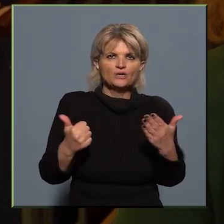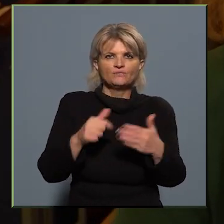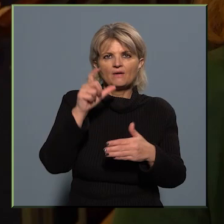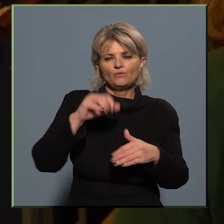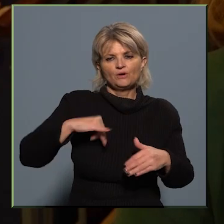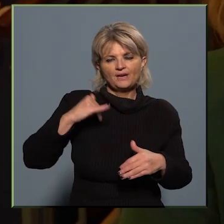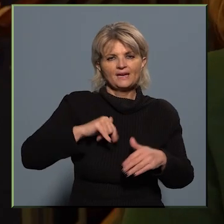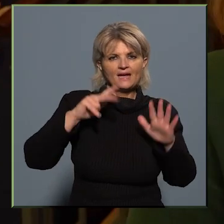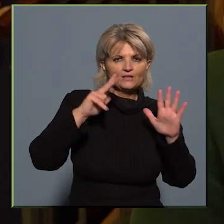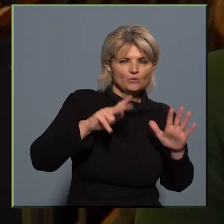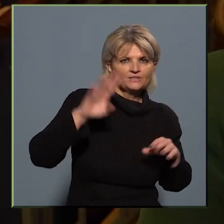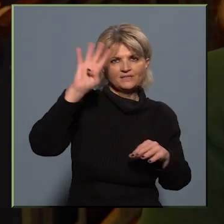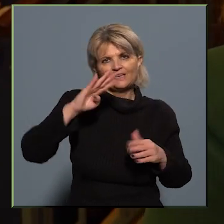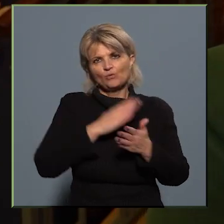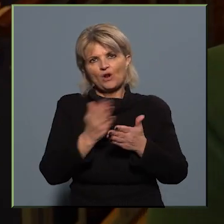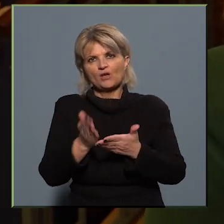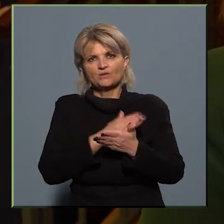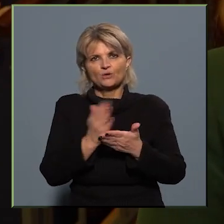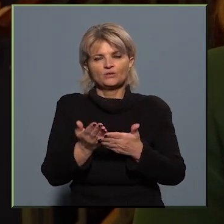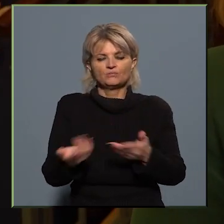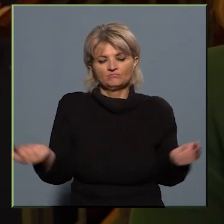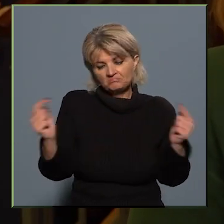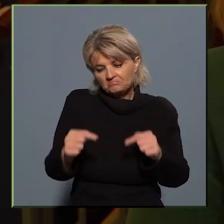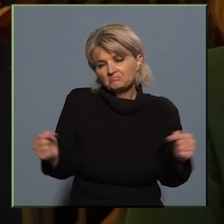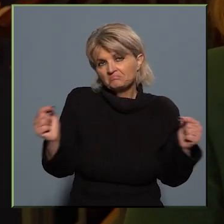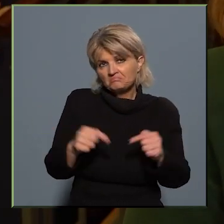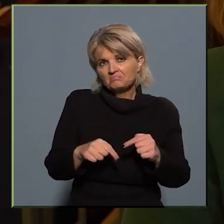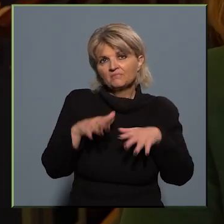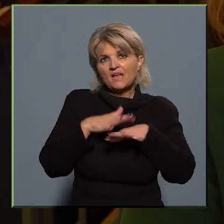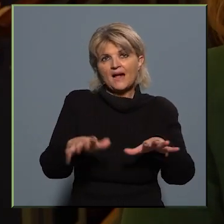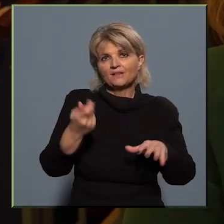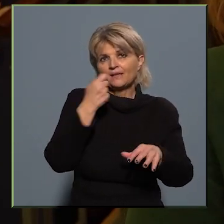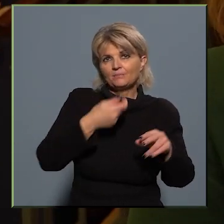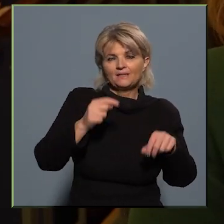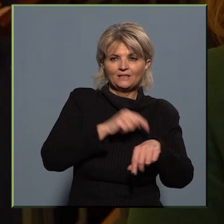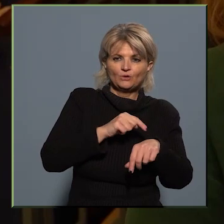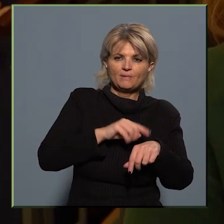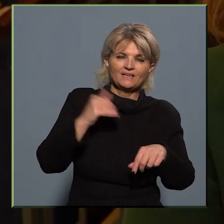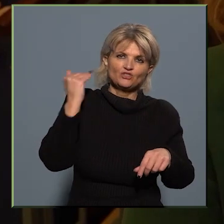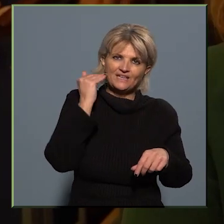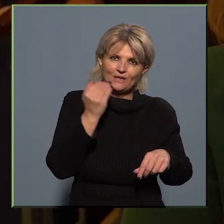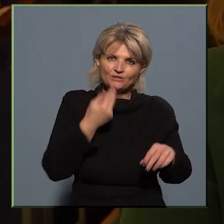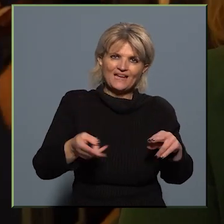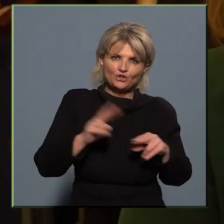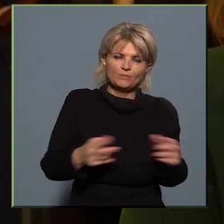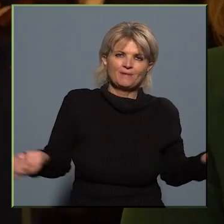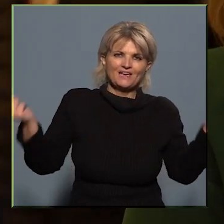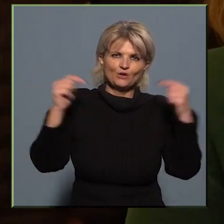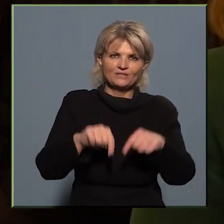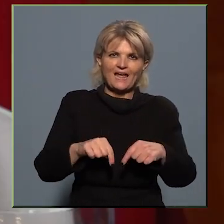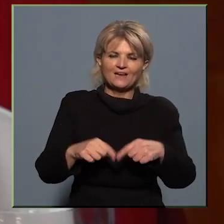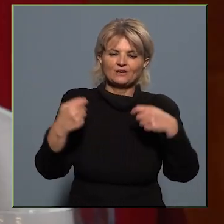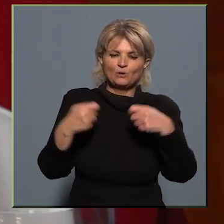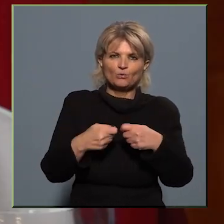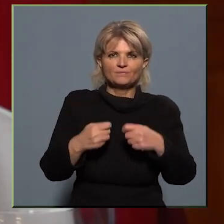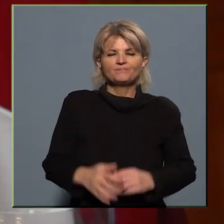reggel 8 és 4 óra között vannak általában az ebédidőben és délután sűrűbben látogatottak a